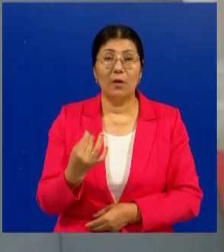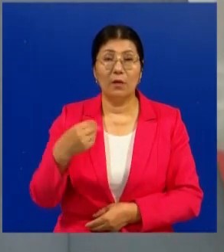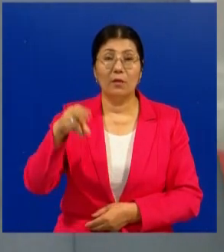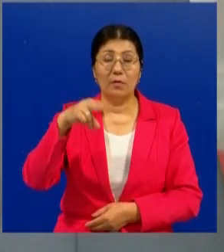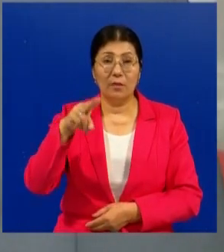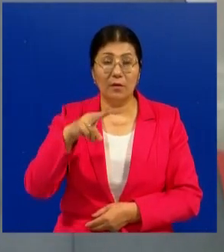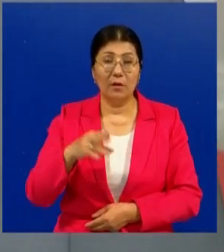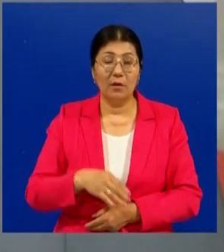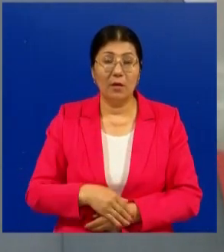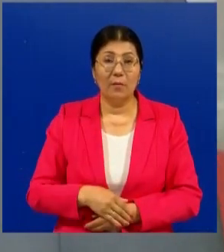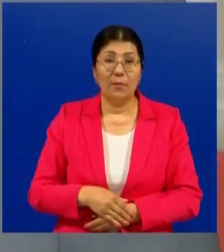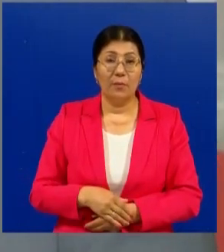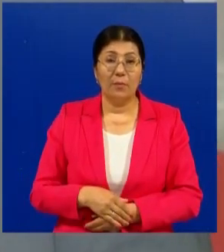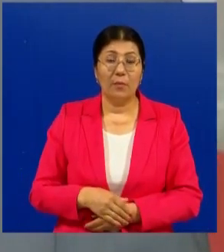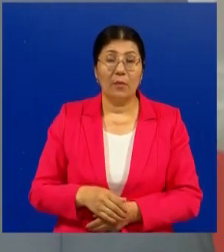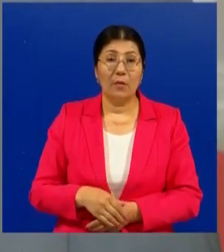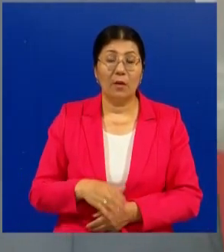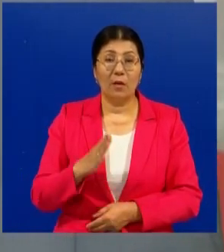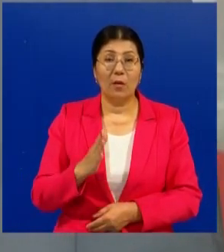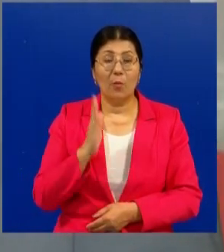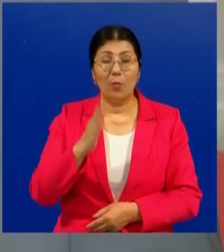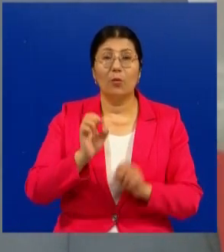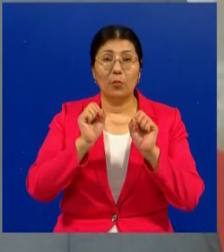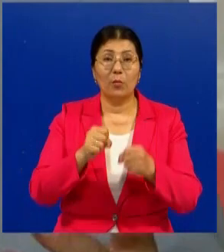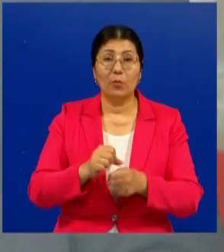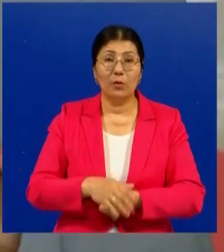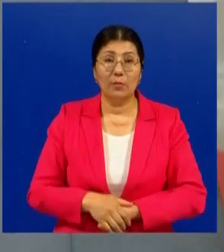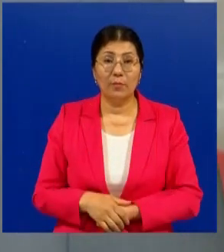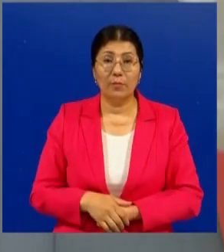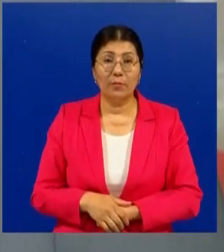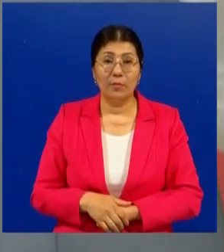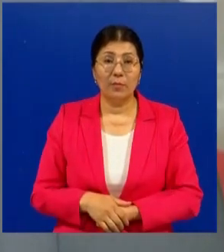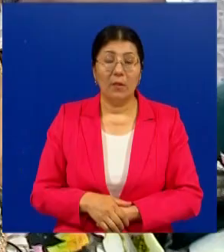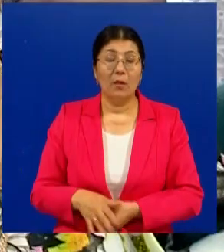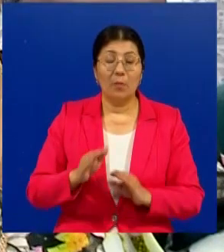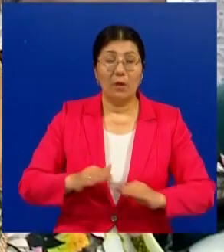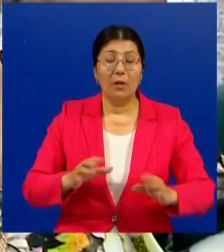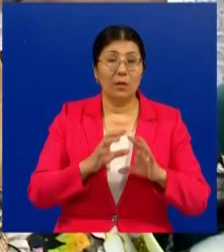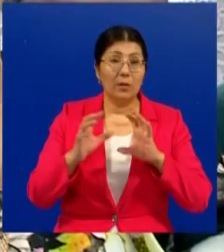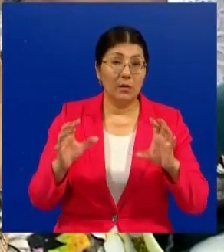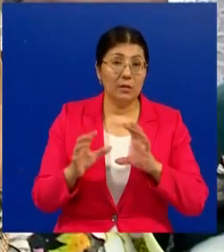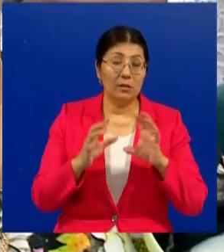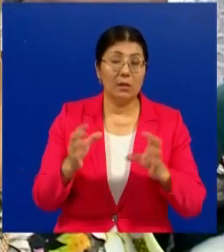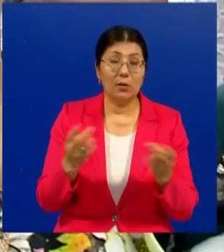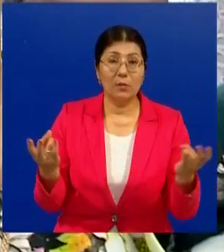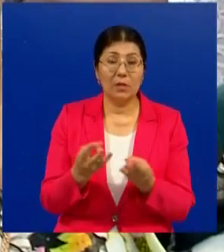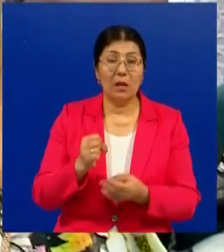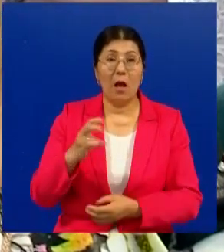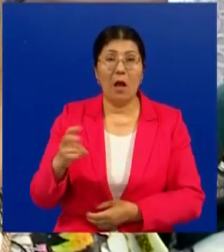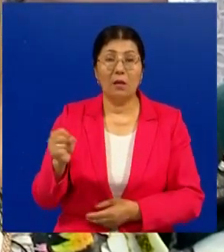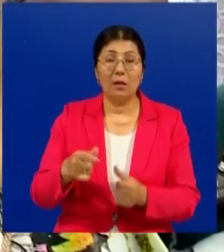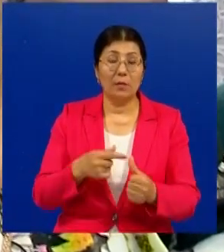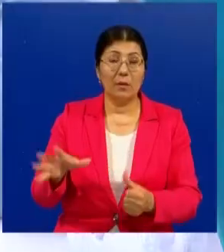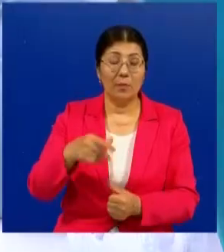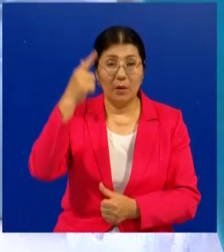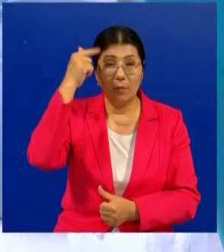uudu därini işe salat. Biz өз кішкентай ғана қазақпыз ғой, бары жоғы. Соны неге сақтап қалмасқа? Анна ханымның есімі көпке етене таныс.